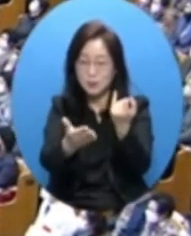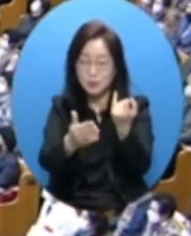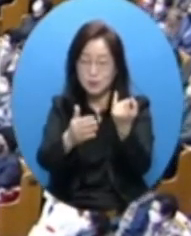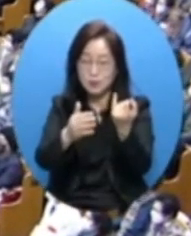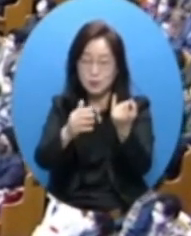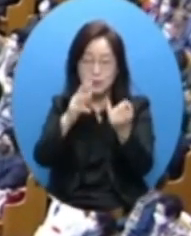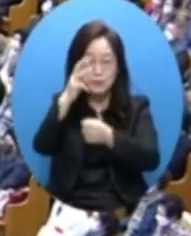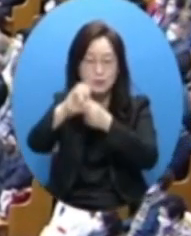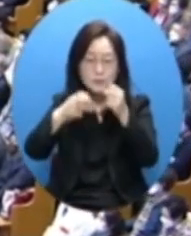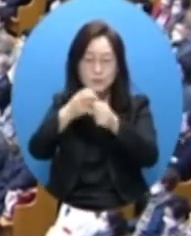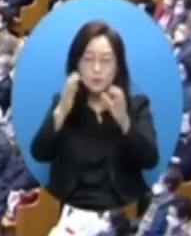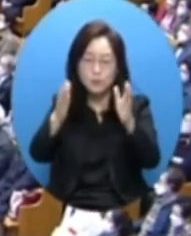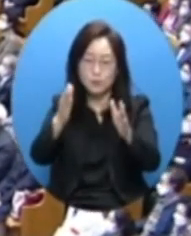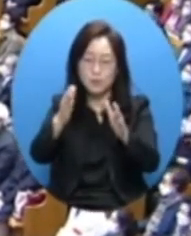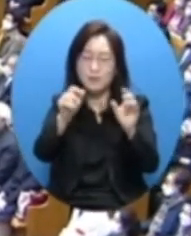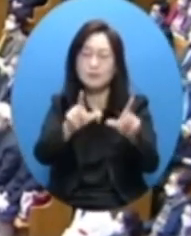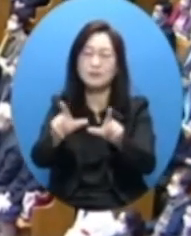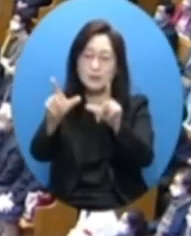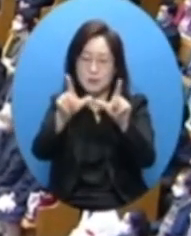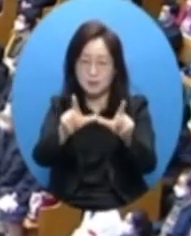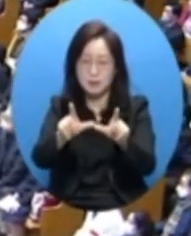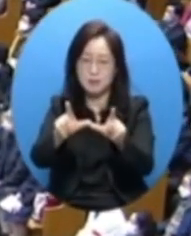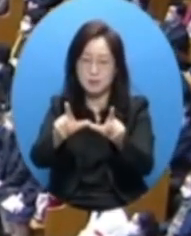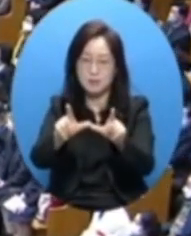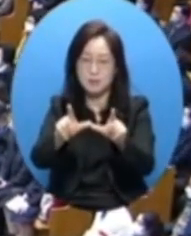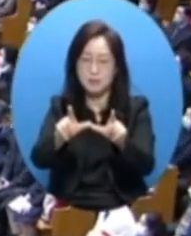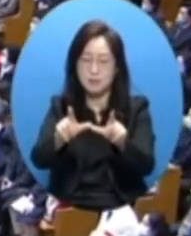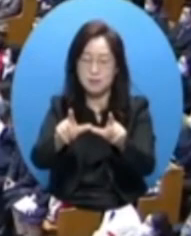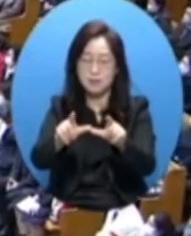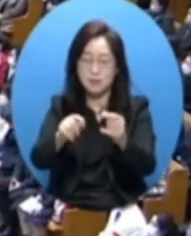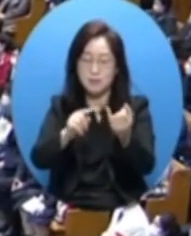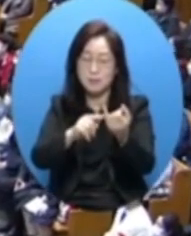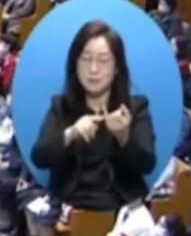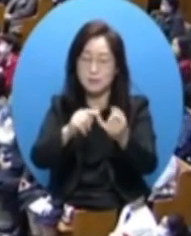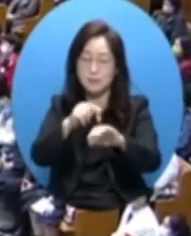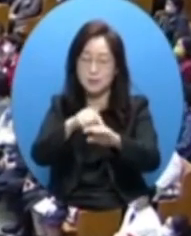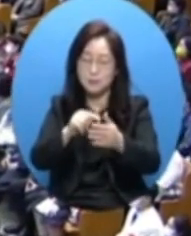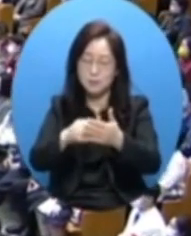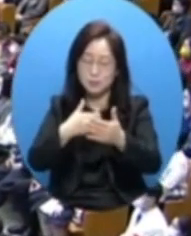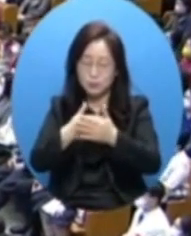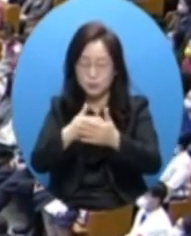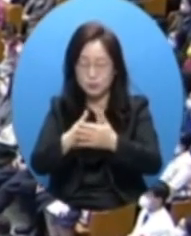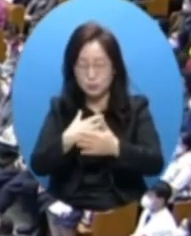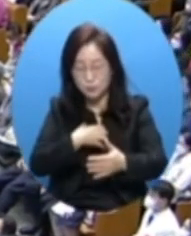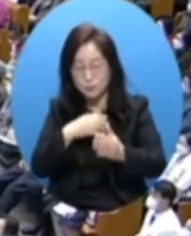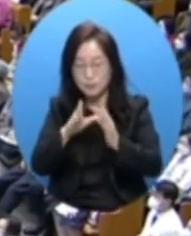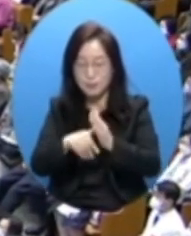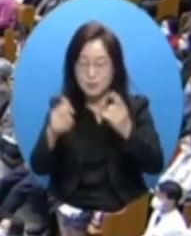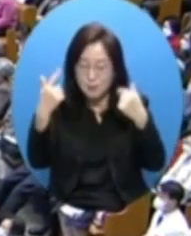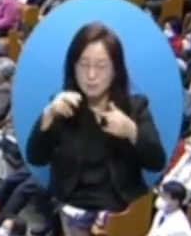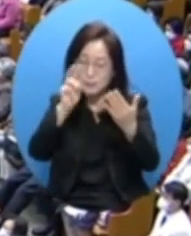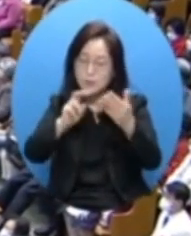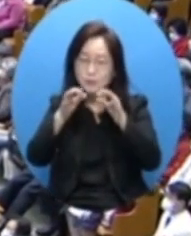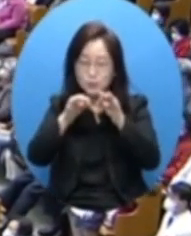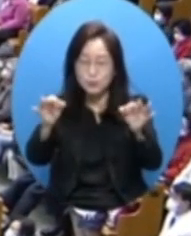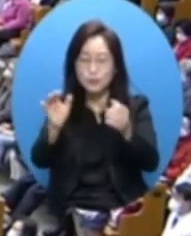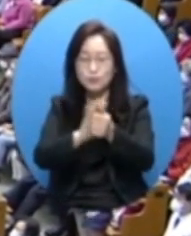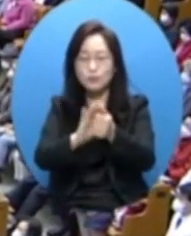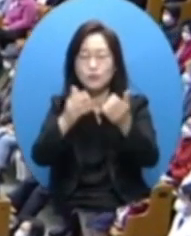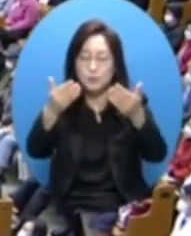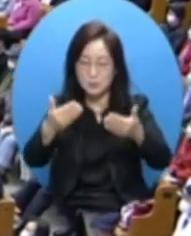살면서 편을 마음에 불안감하고 괴로울 때마다이 찬송을 부르면서 위로함을 받았습니다